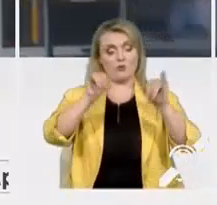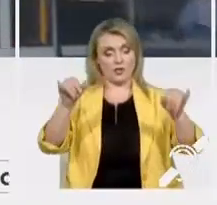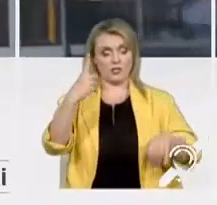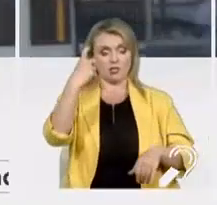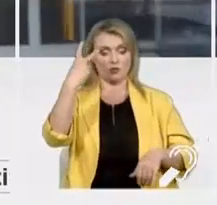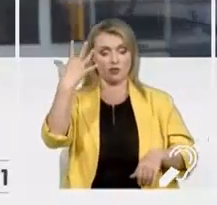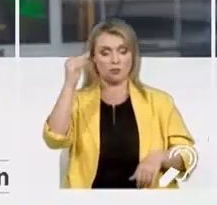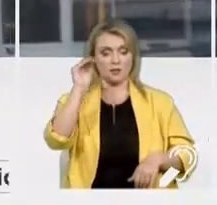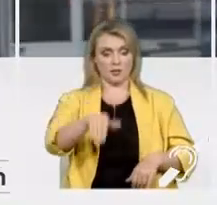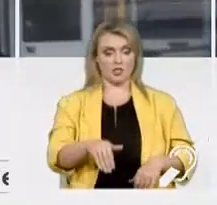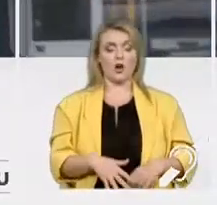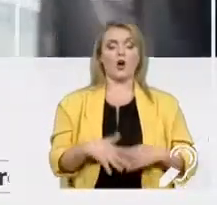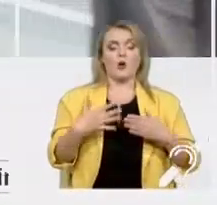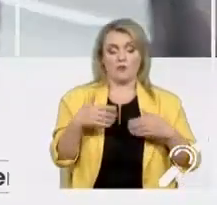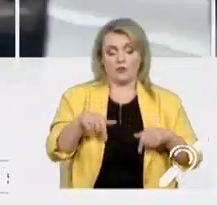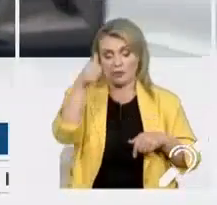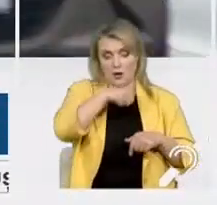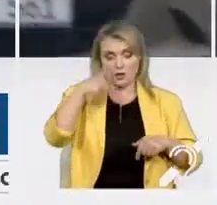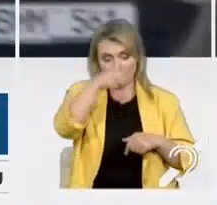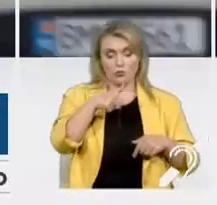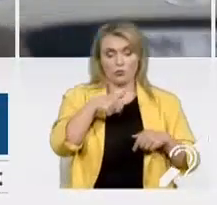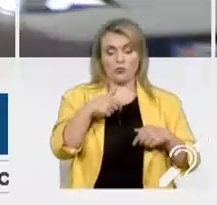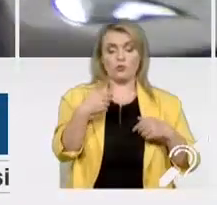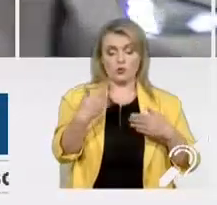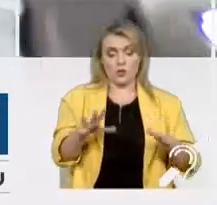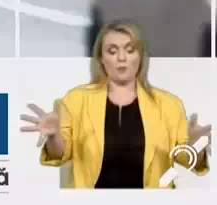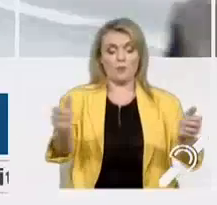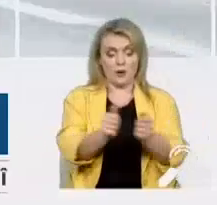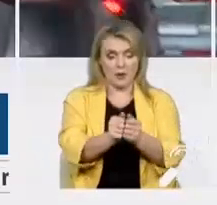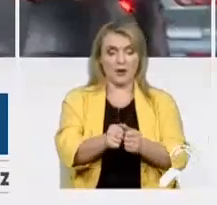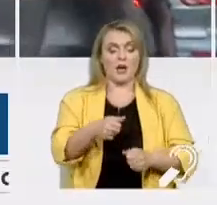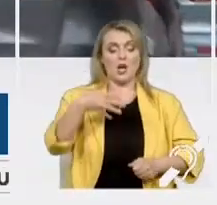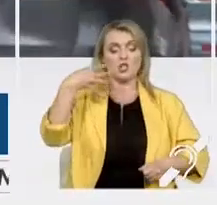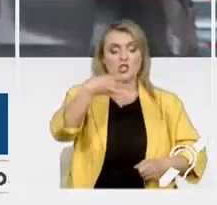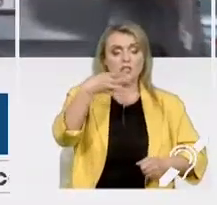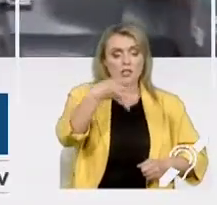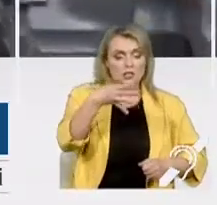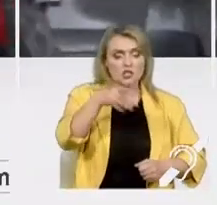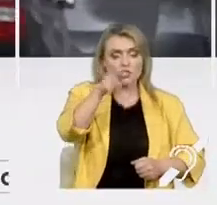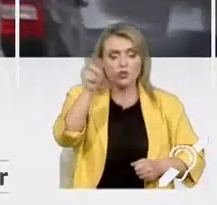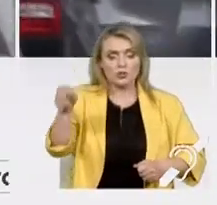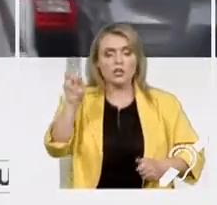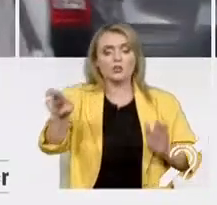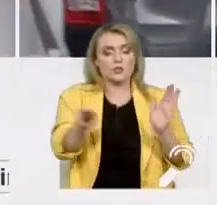prins aproape 4.000 de șoferi care au condus beți. Unii dintre ei au provocat peste 200 de accidente, în